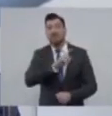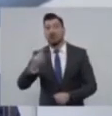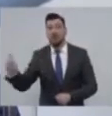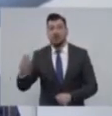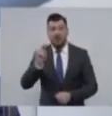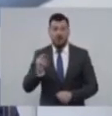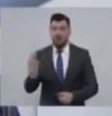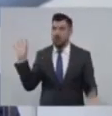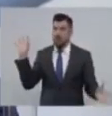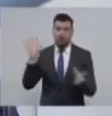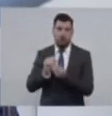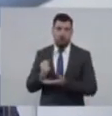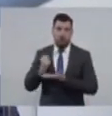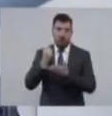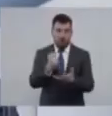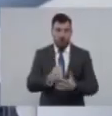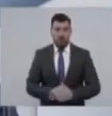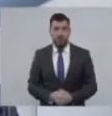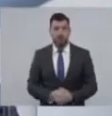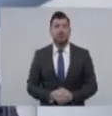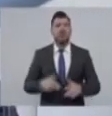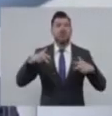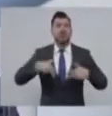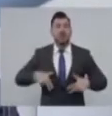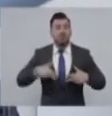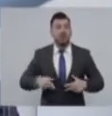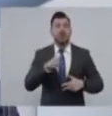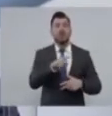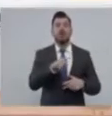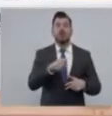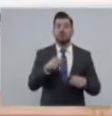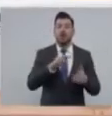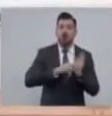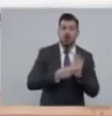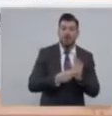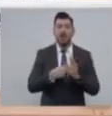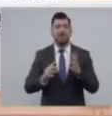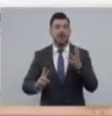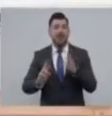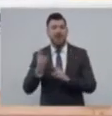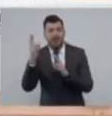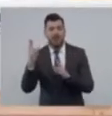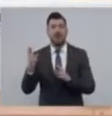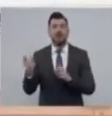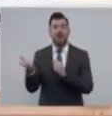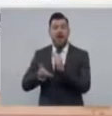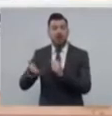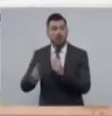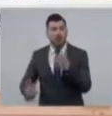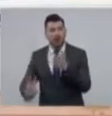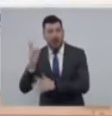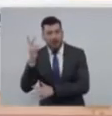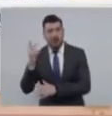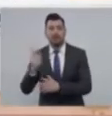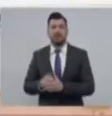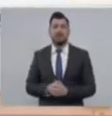αρμόδιοι υπουργοί ο υπουργός οικονομικών ο κύριος ταικο ρας ο υπουργός ενέργειας ο κύριος κρέκας ο υπουργός αγροτικής ανάπτυξης και τροφίμων ο κύριος